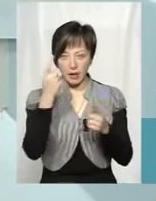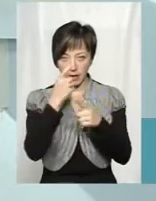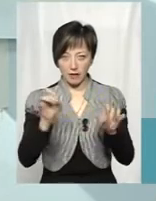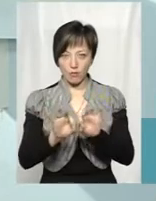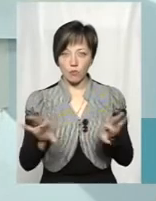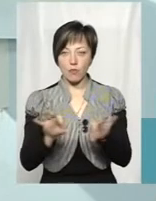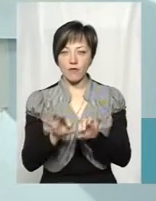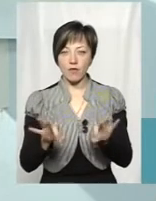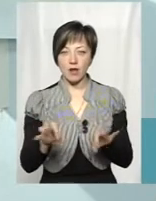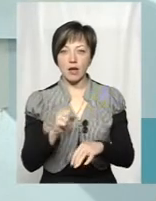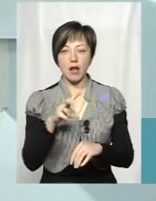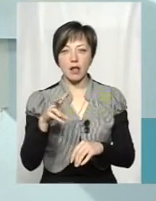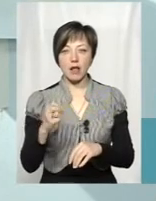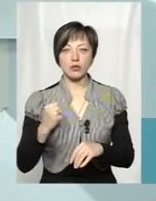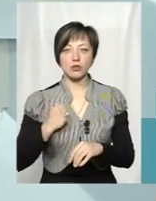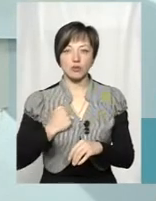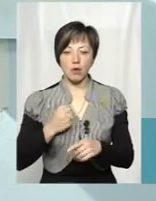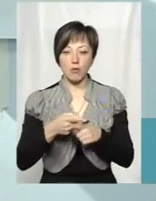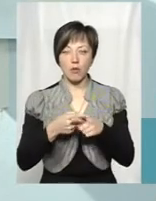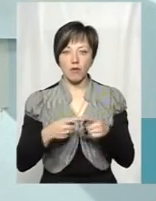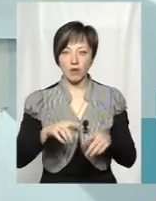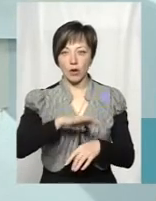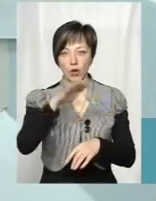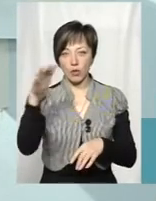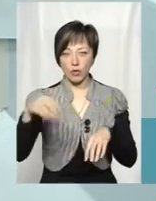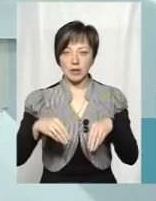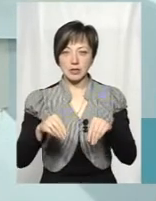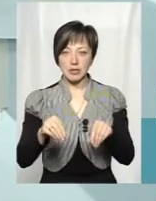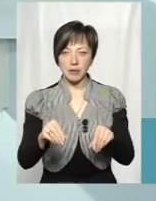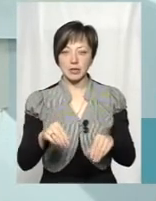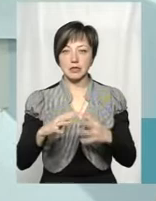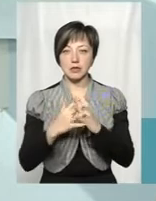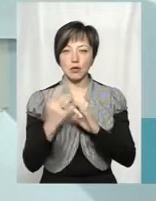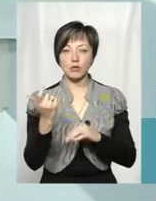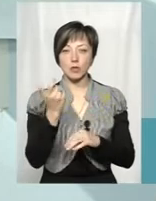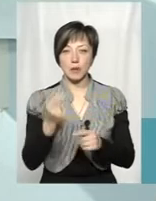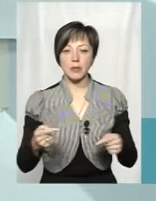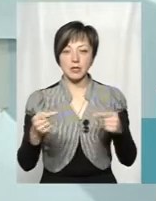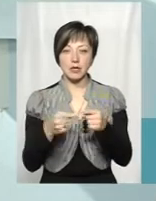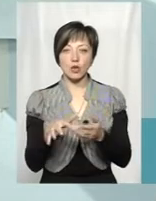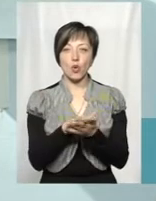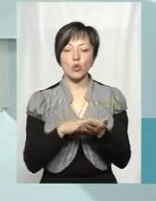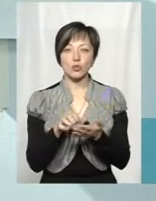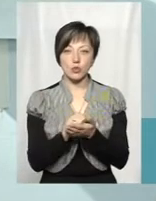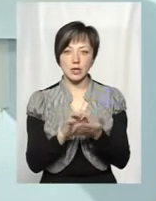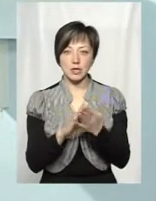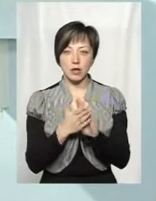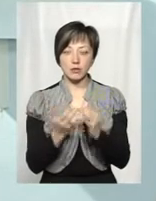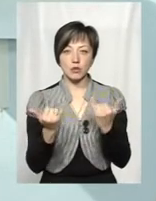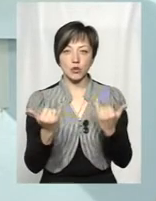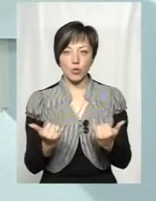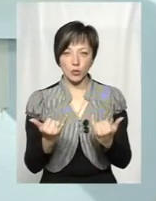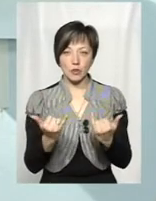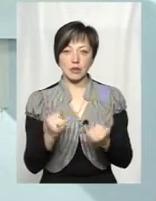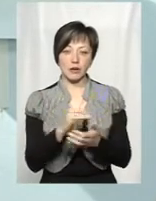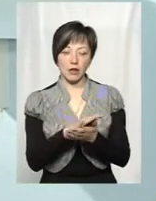інформування. Але, на жаль, половина курганів, які знаходяться на землях сільськогосподарського призначення, вони розорені станом на сьогодні, розорюються